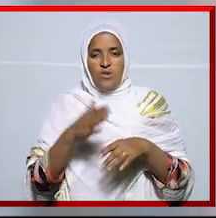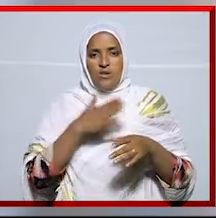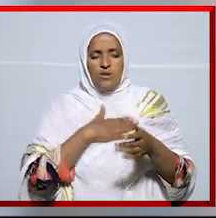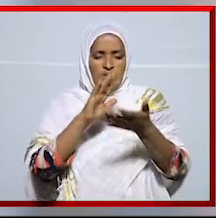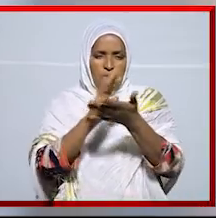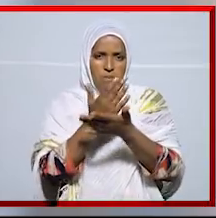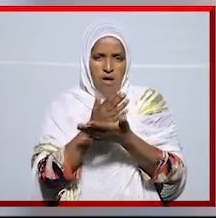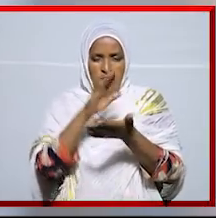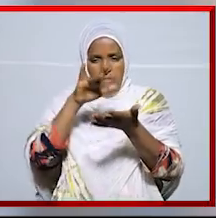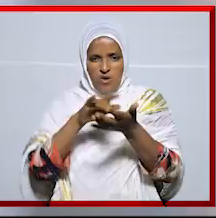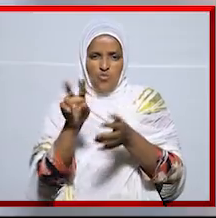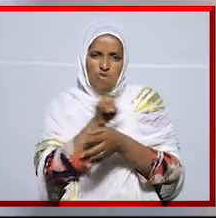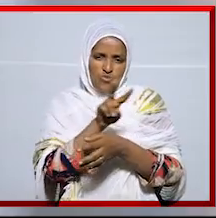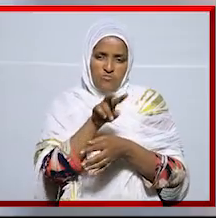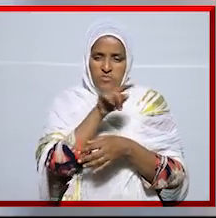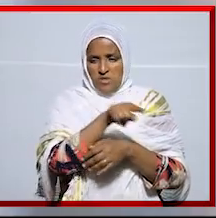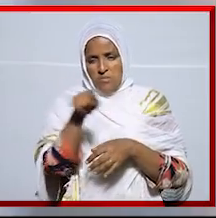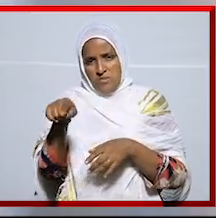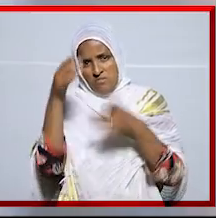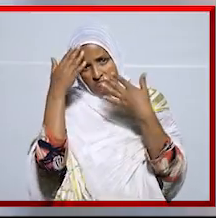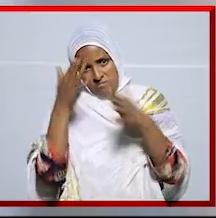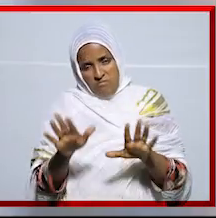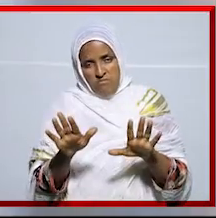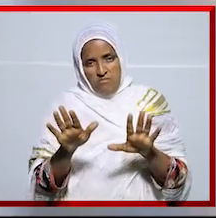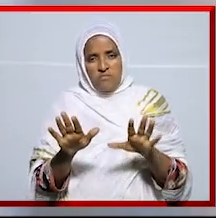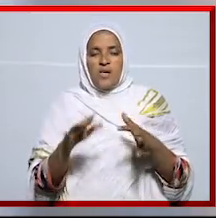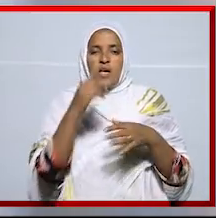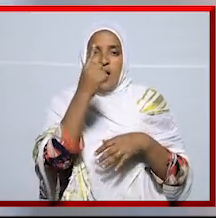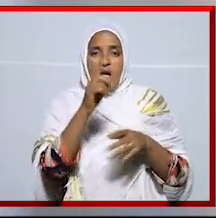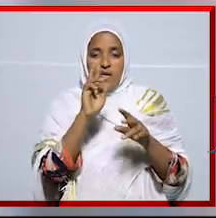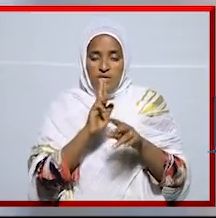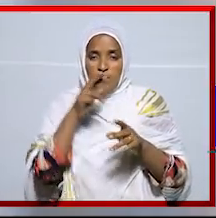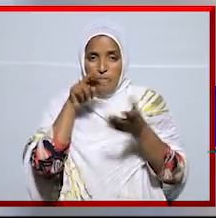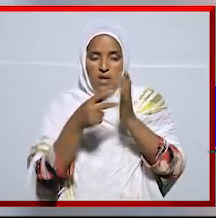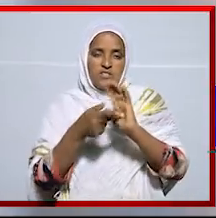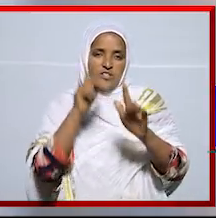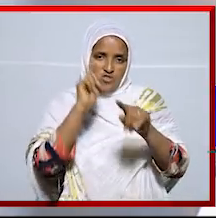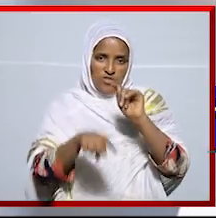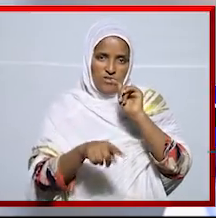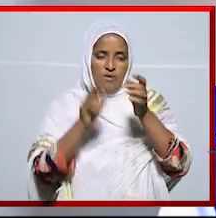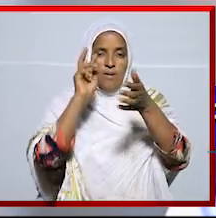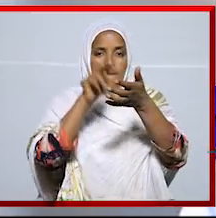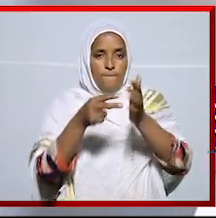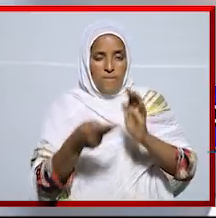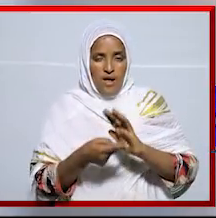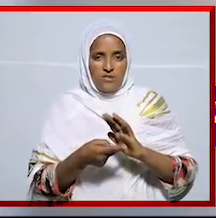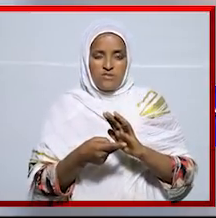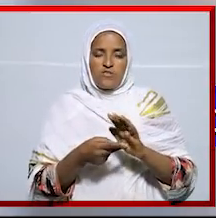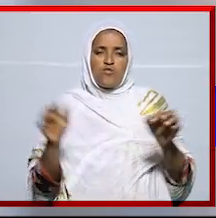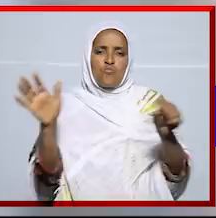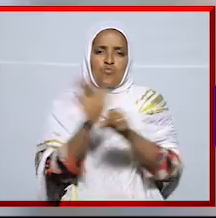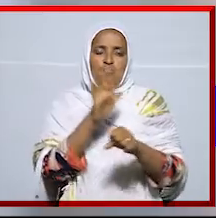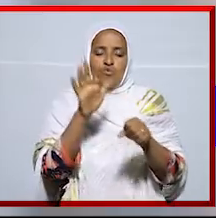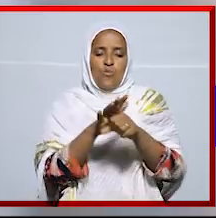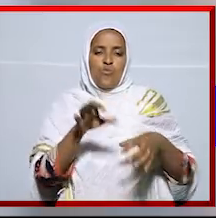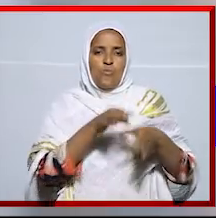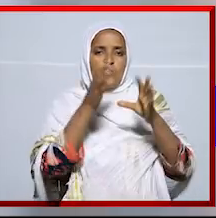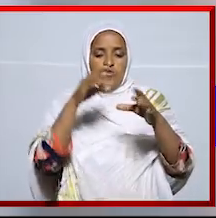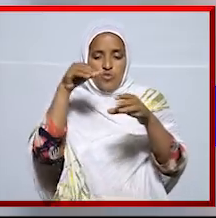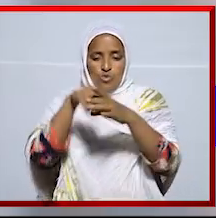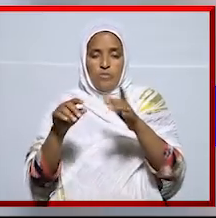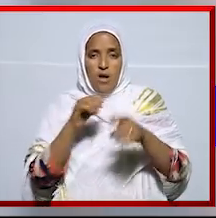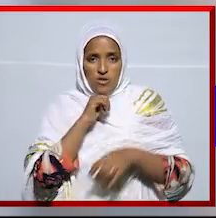ነው። ማላይ መካከል ሁለቱም ጋር ነኝ። አንድ ነኝ ማለት አልችልም። ማለት